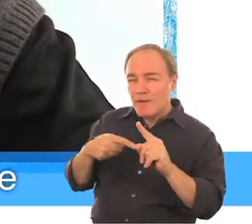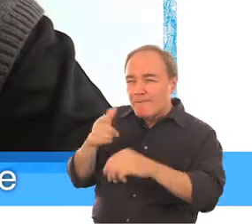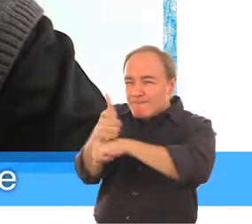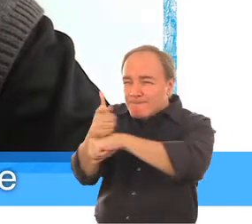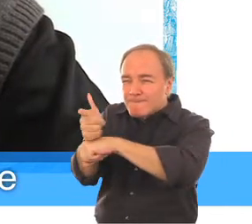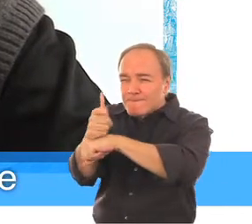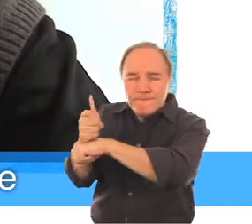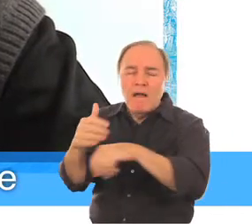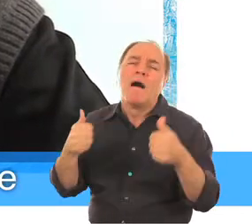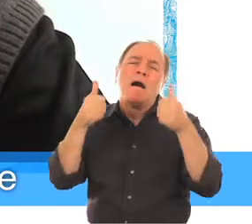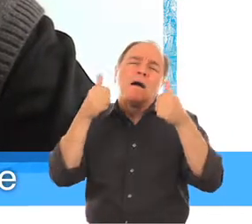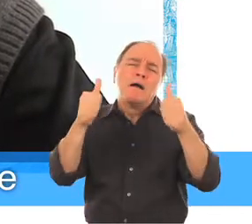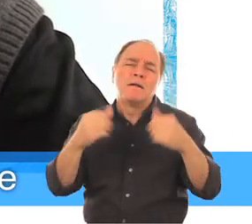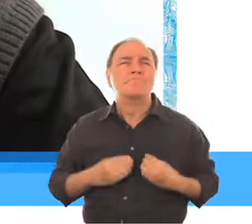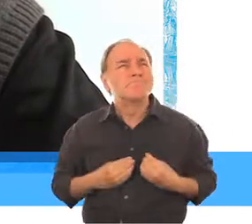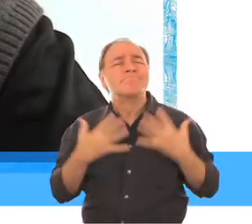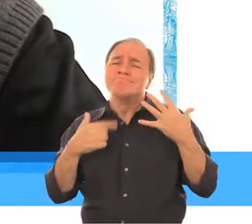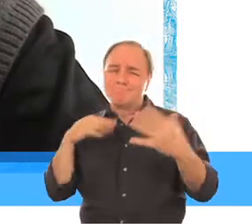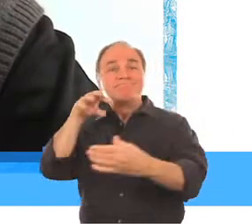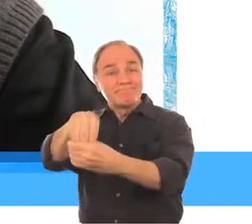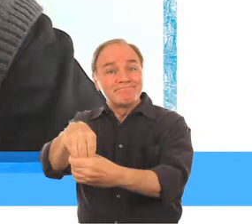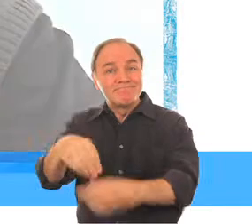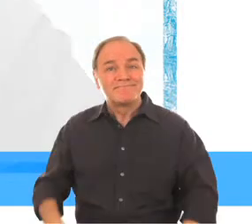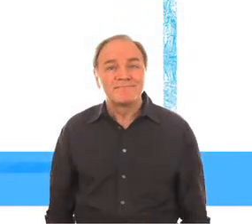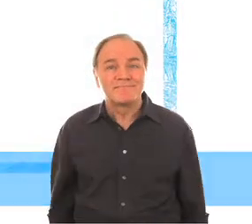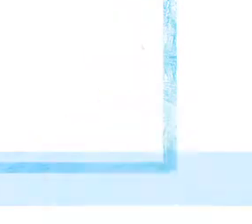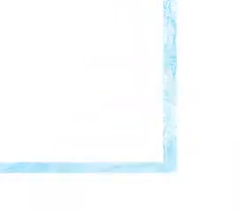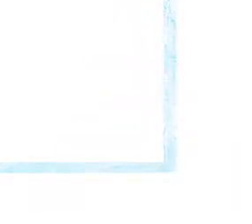C'était fantastique, une expérience unique pour moi.